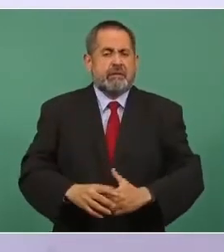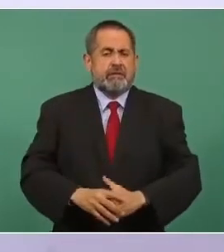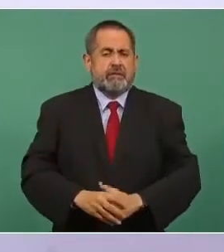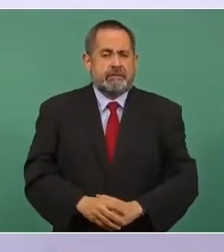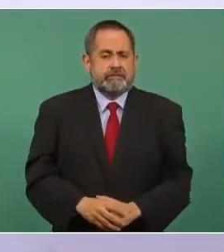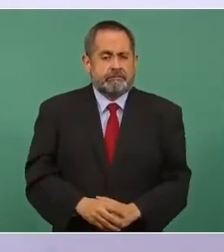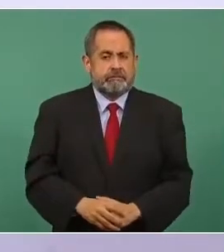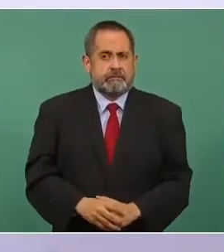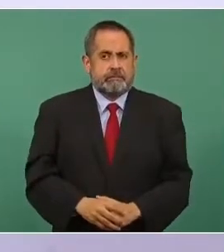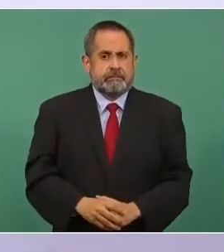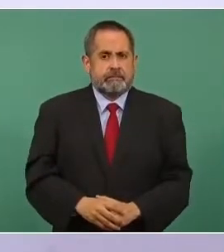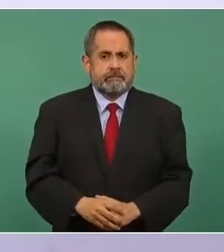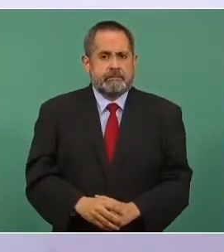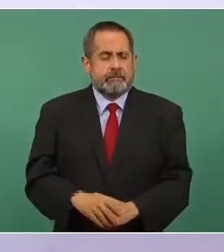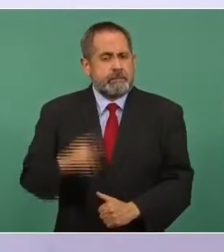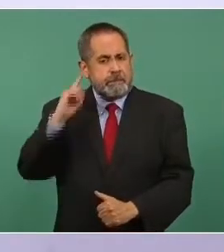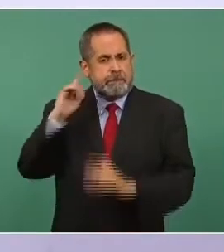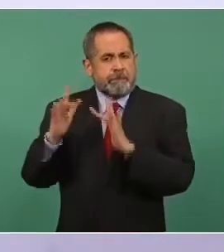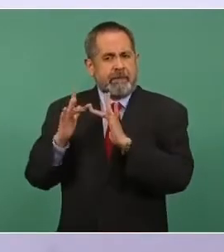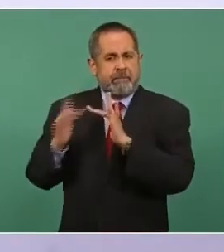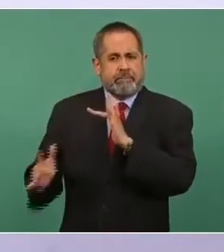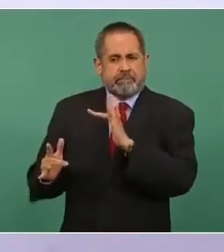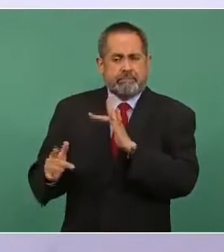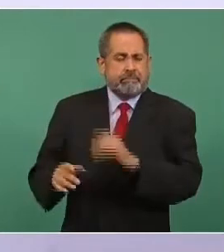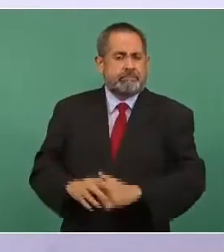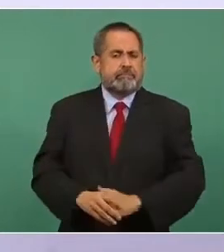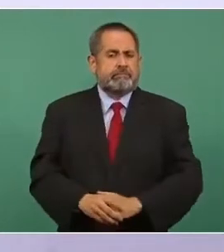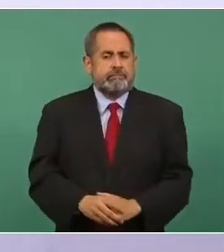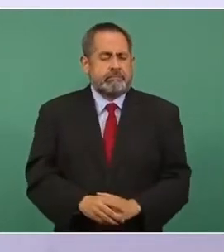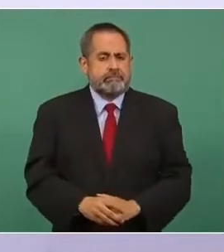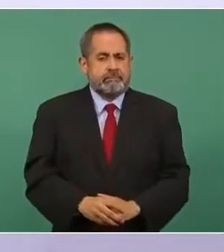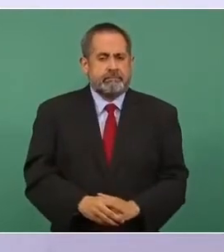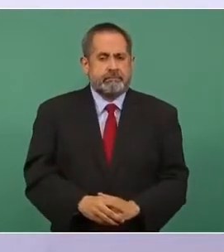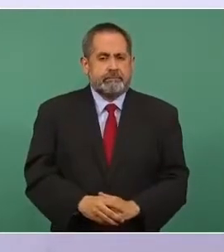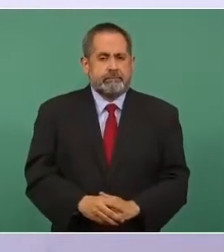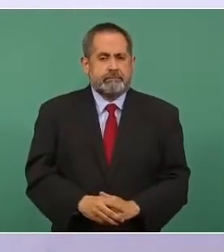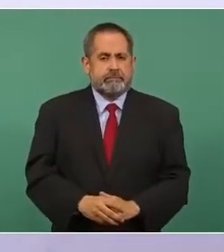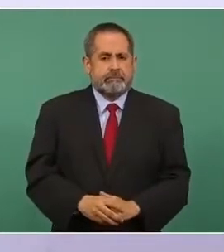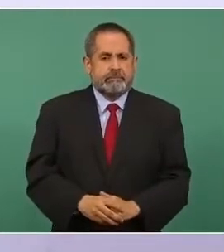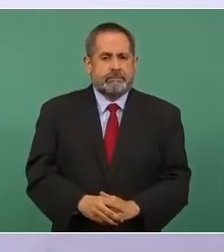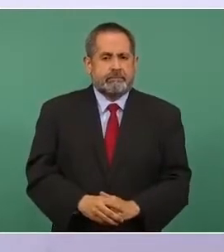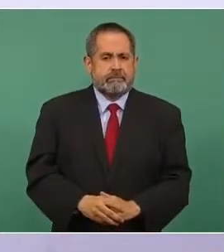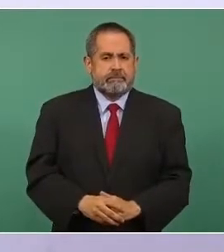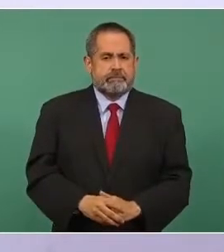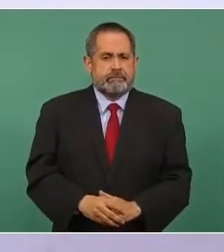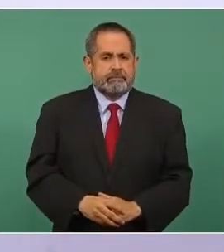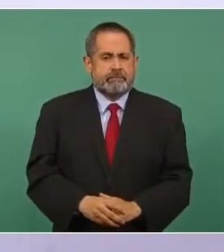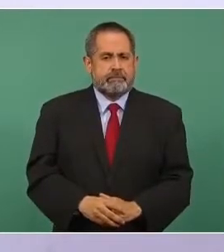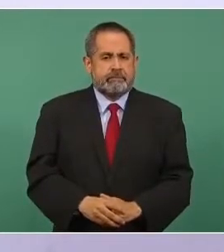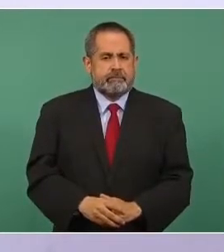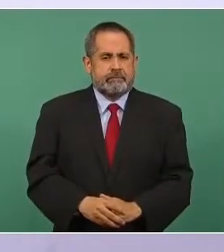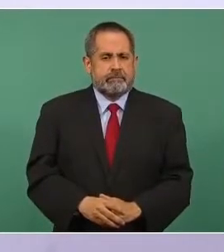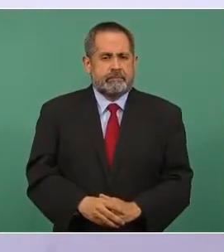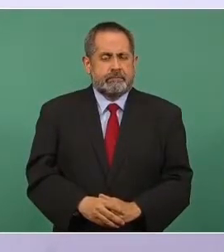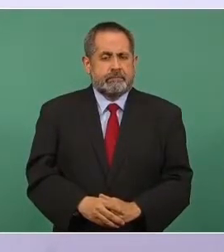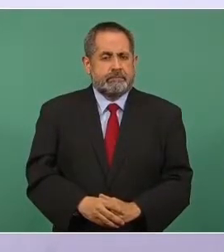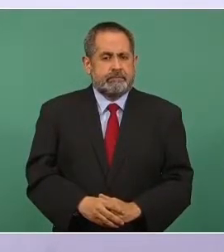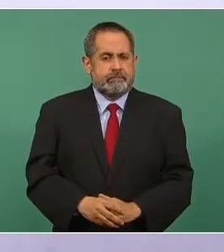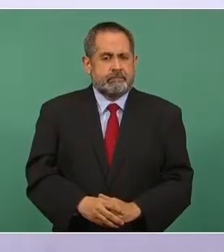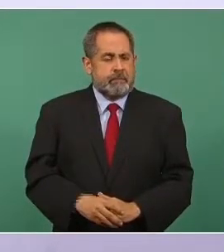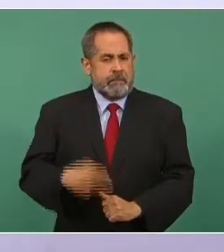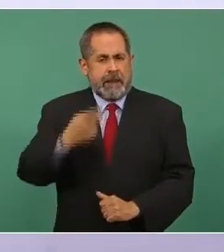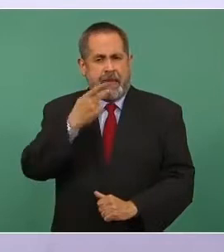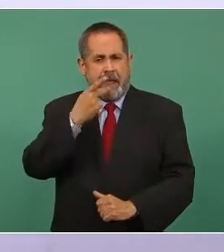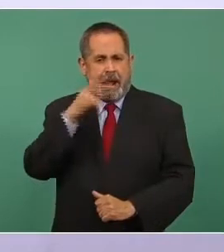200-летием обретения мексиканскими Соединенными Штатами независимости. Мексика прошла серьезный путь